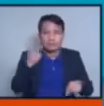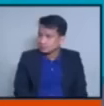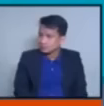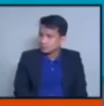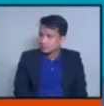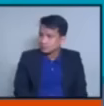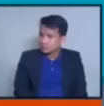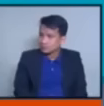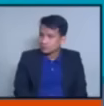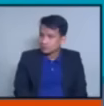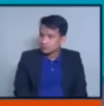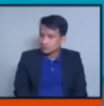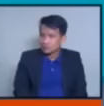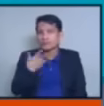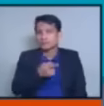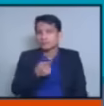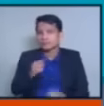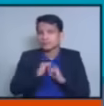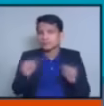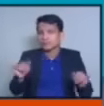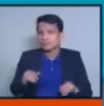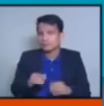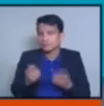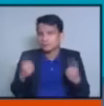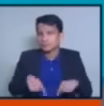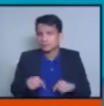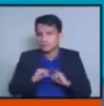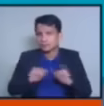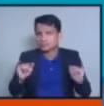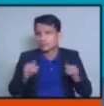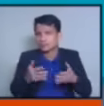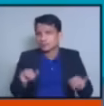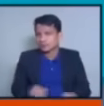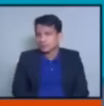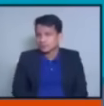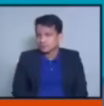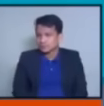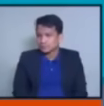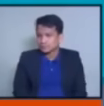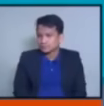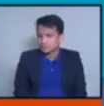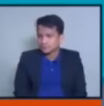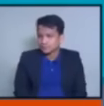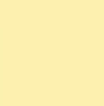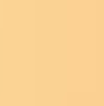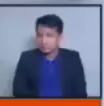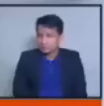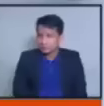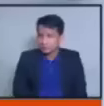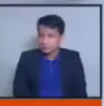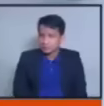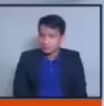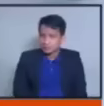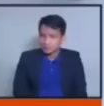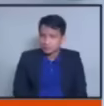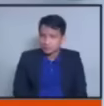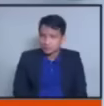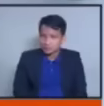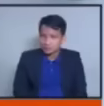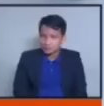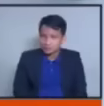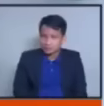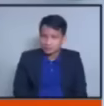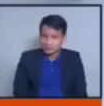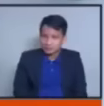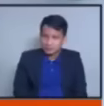mo. Sir, yung mga manyak katulad mo, wala pong puwang sa lipunan natin. Okay, sir? Yes, sir. Pasensya ako, sir. Nay, kausapin mo to. Narinig mo